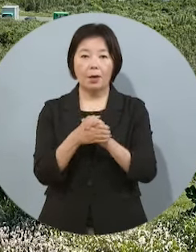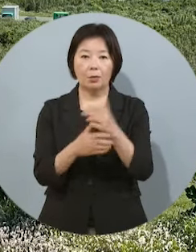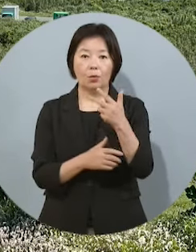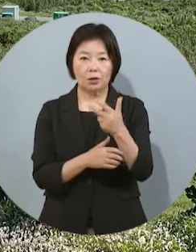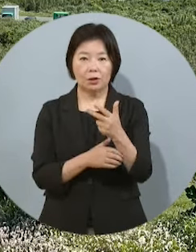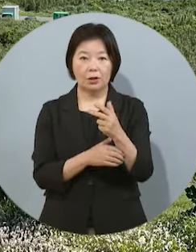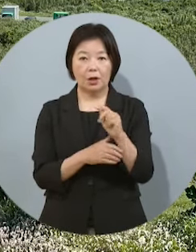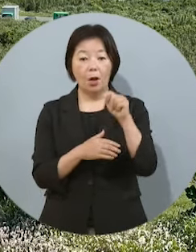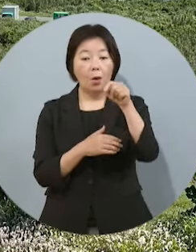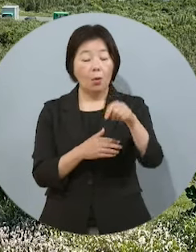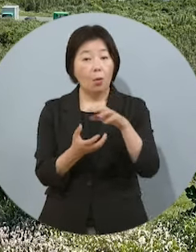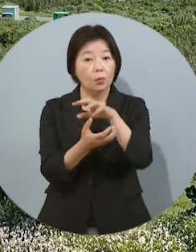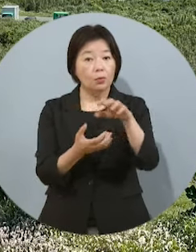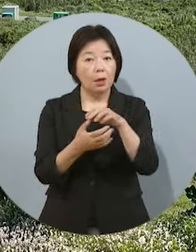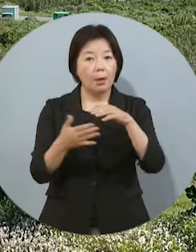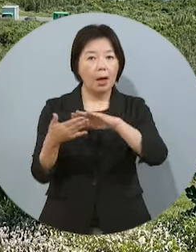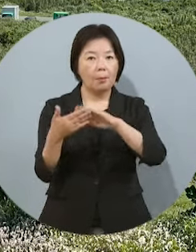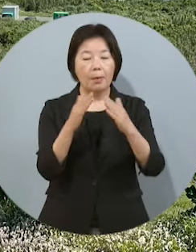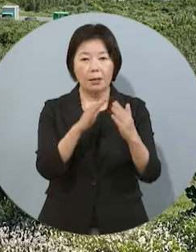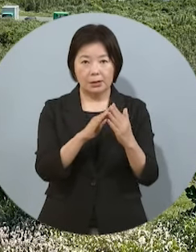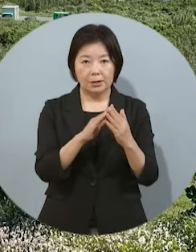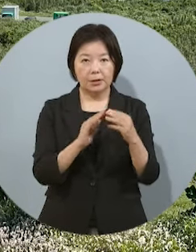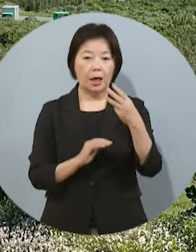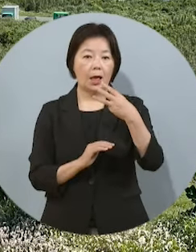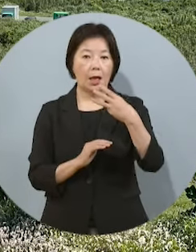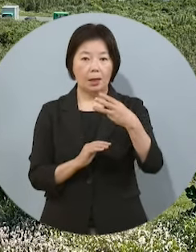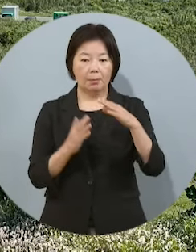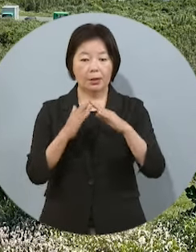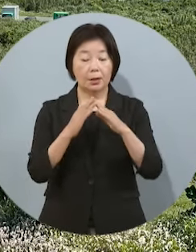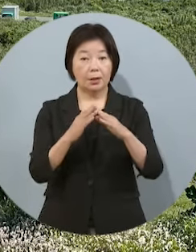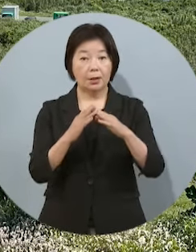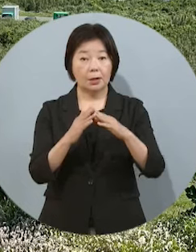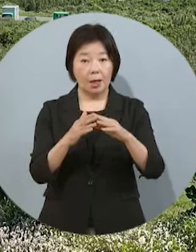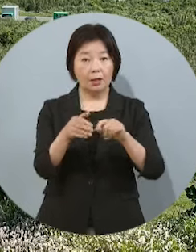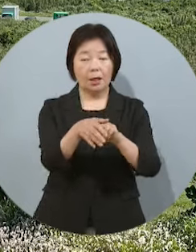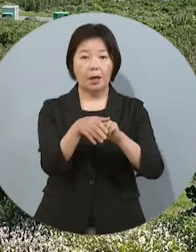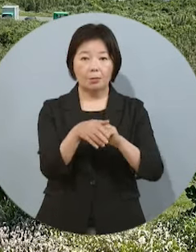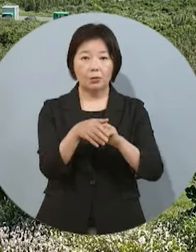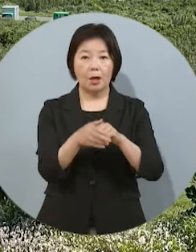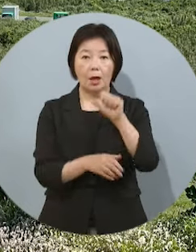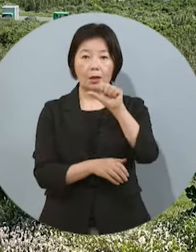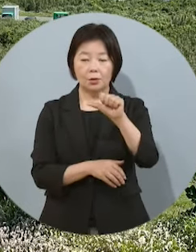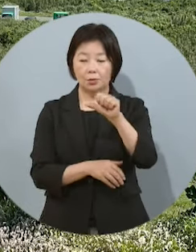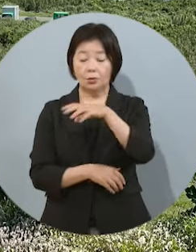町、そして三宅村の5つの地域で実施されます。